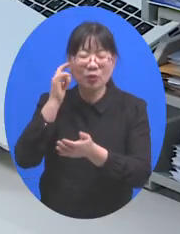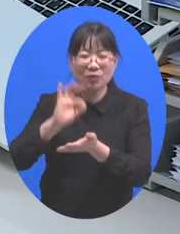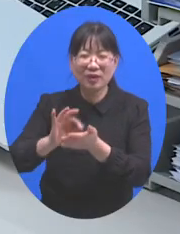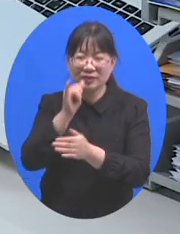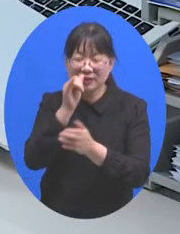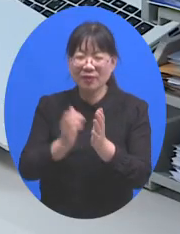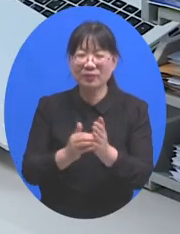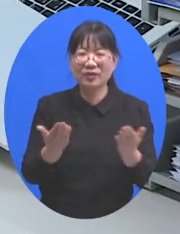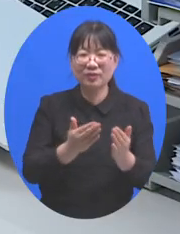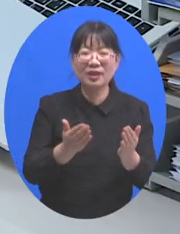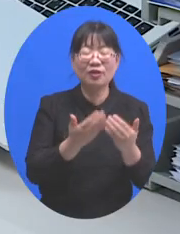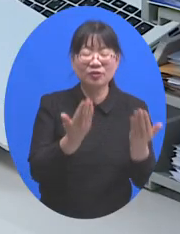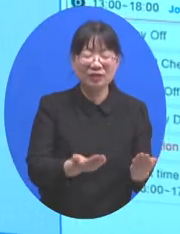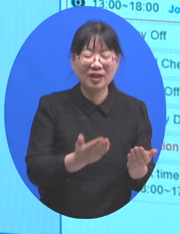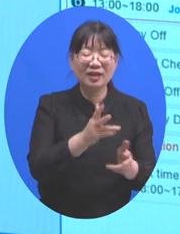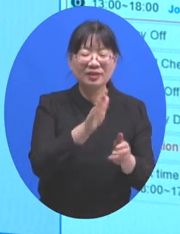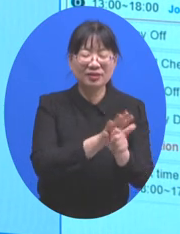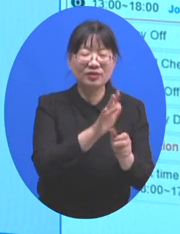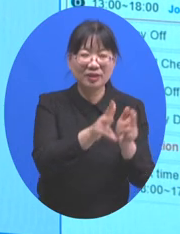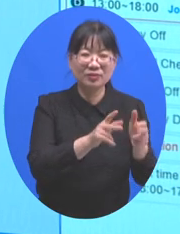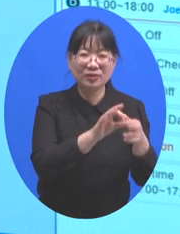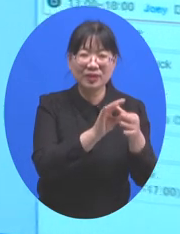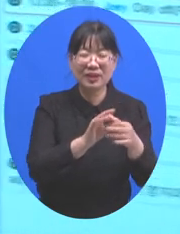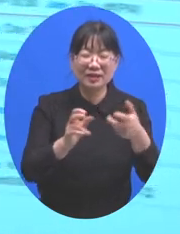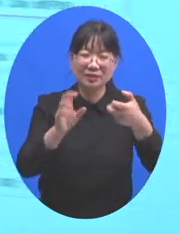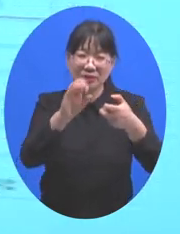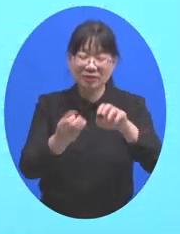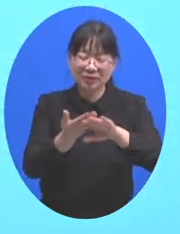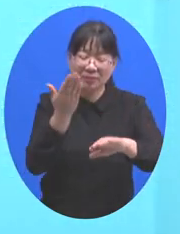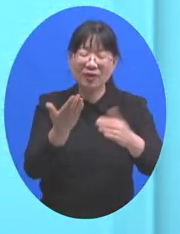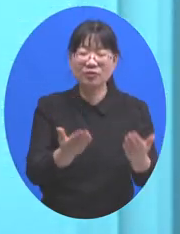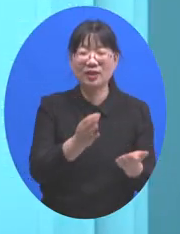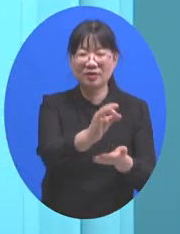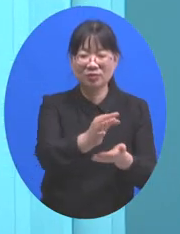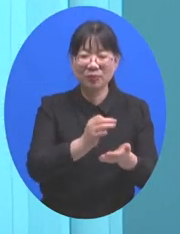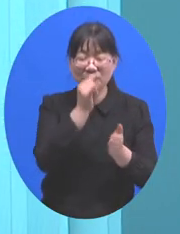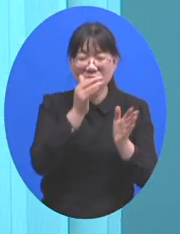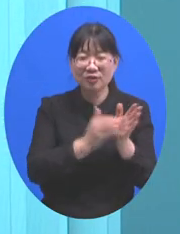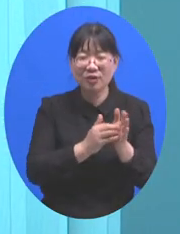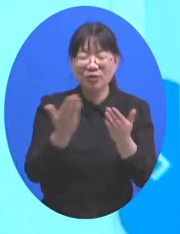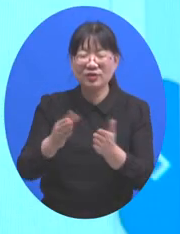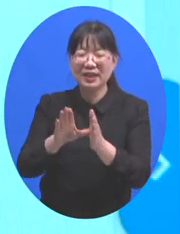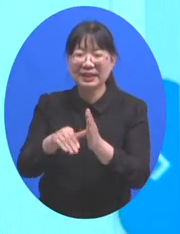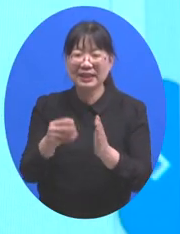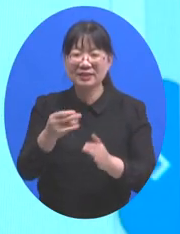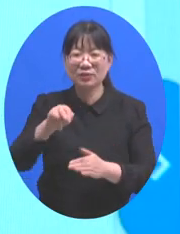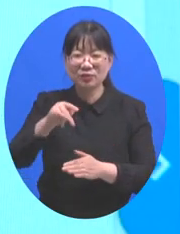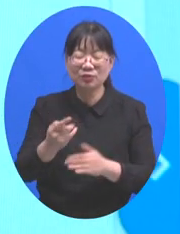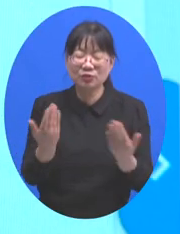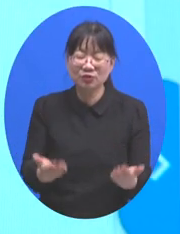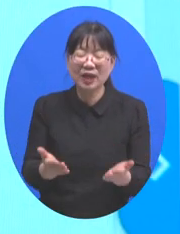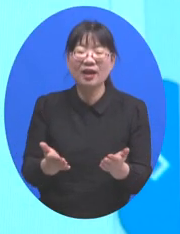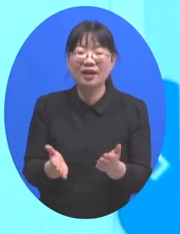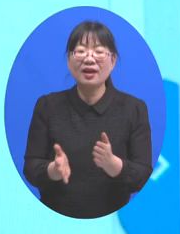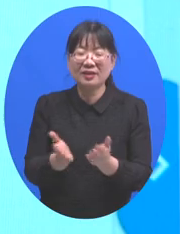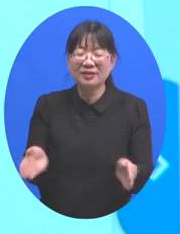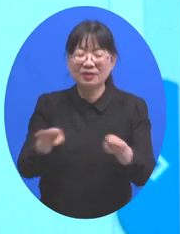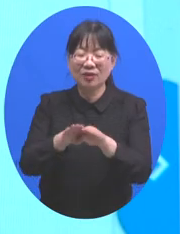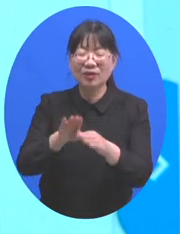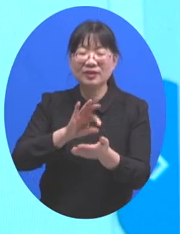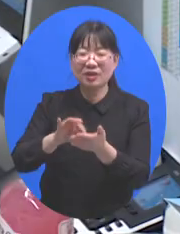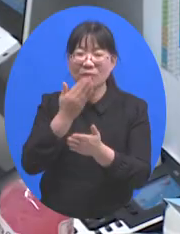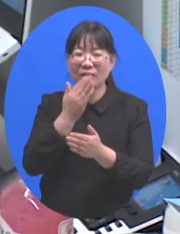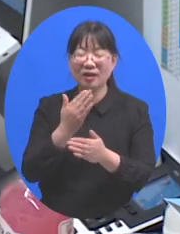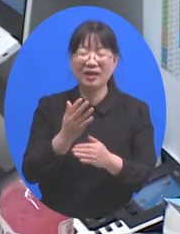근로자 휴가 지원 사업을 통해 직원의 70% 넘게 휴가비를 받았고 휴가 때는 리조트 휴양시설을 이용하거나 회사의